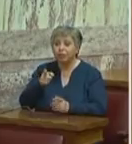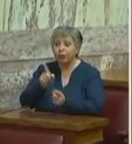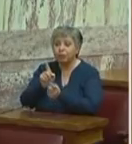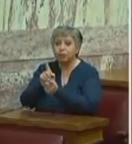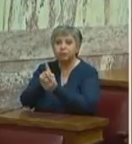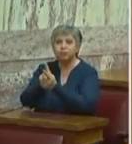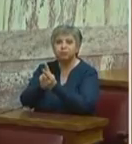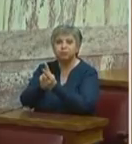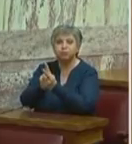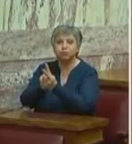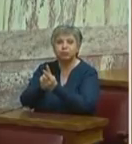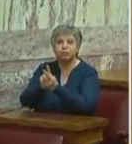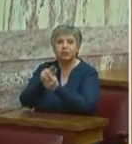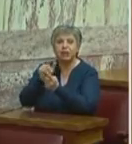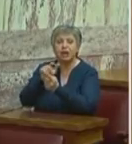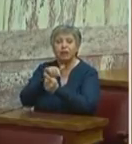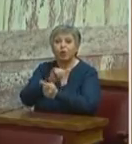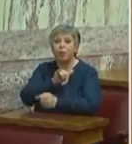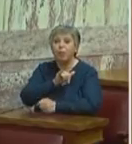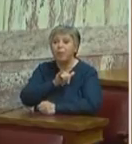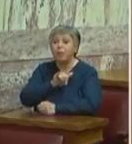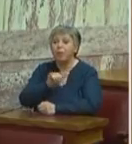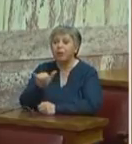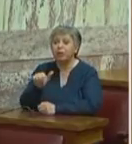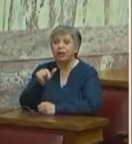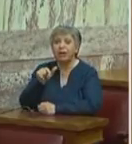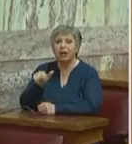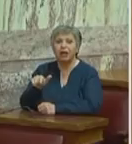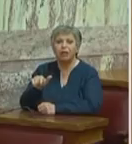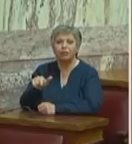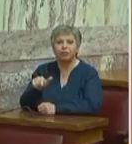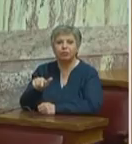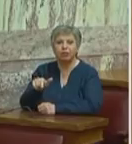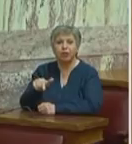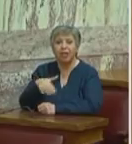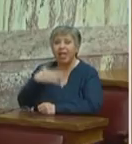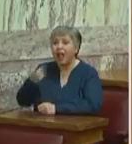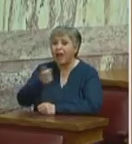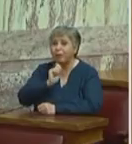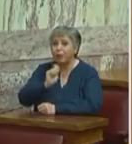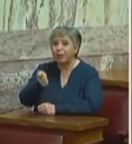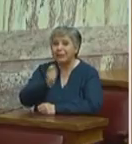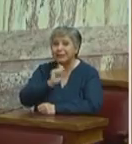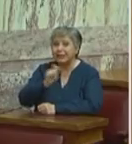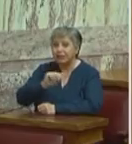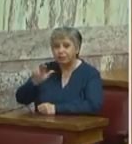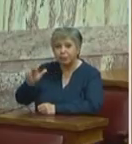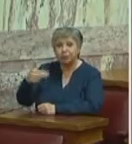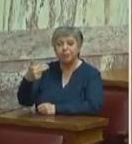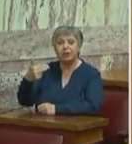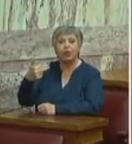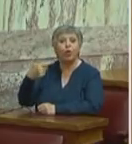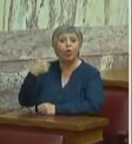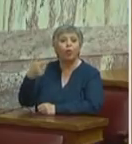Δεν τον είχε ποτέ συναντήσει ιδιωτικά, παρά μονάχα μπροστά στις κάμερες της δημόσιας τηλεόρασης. Μάλλον ο κύριος Σαμαράς